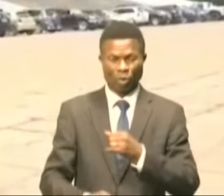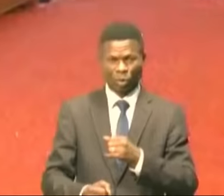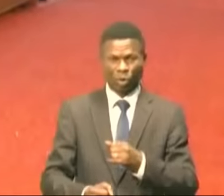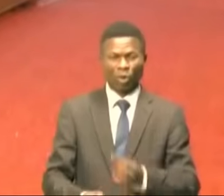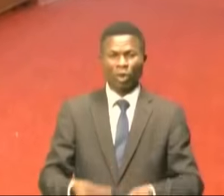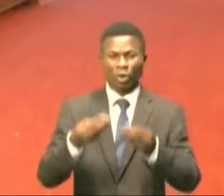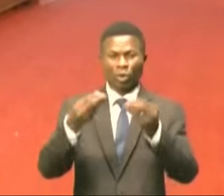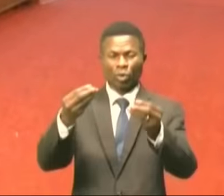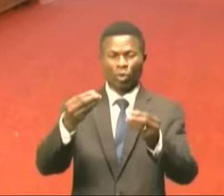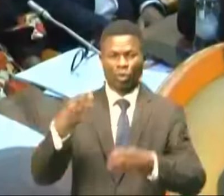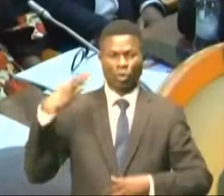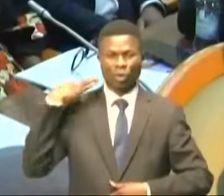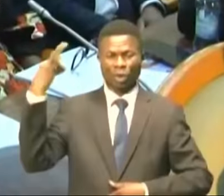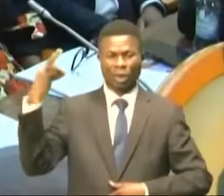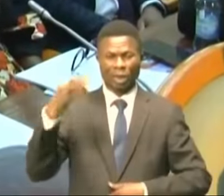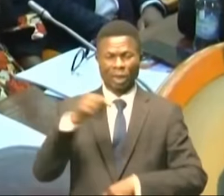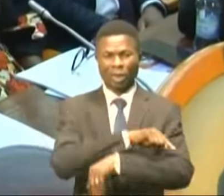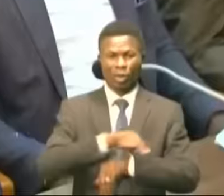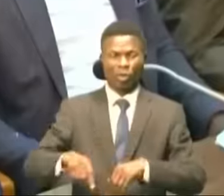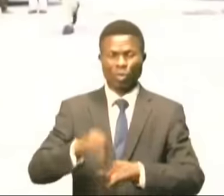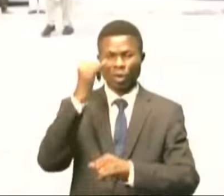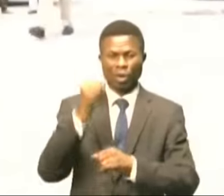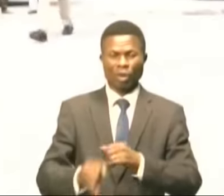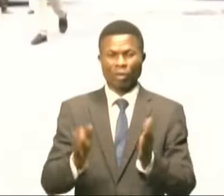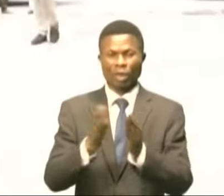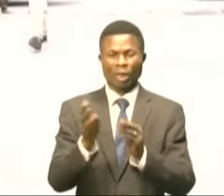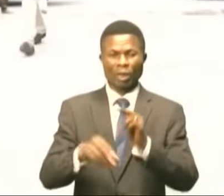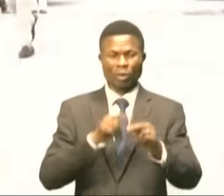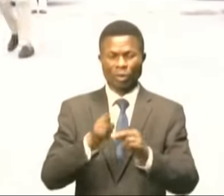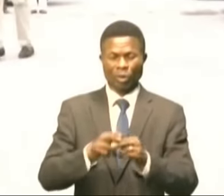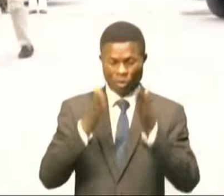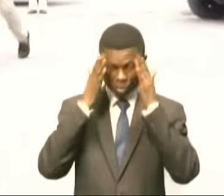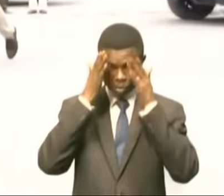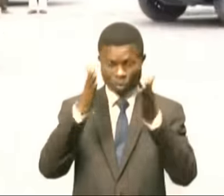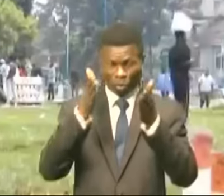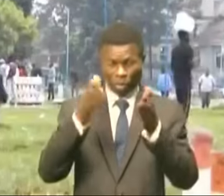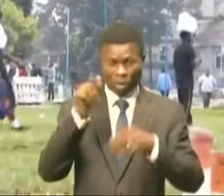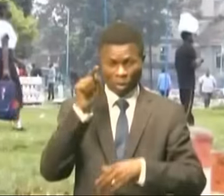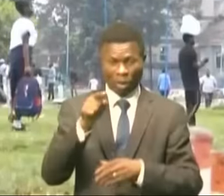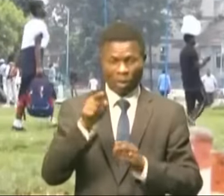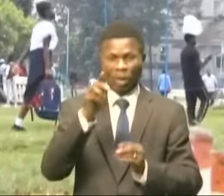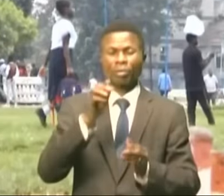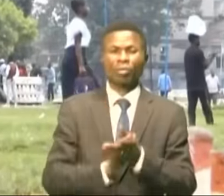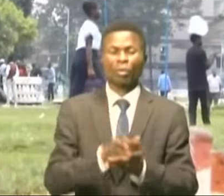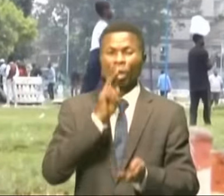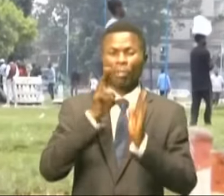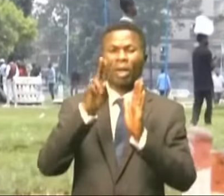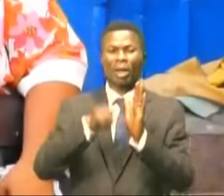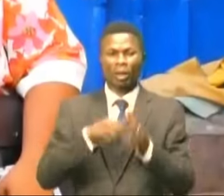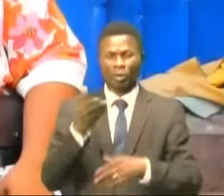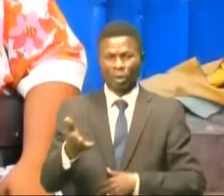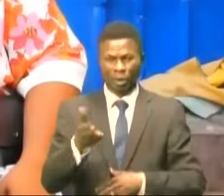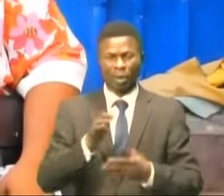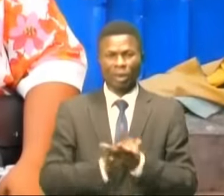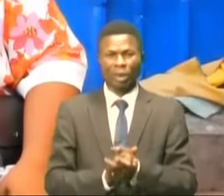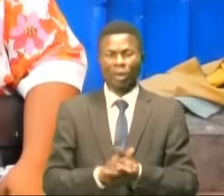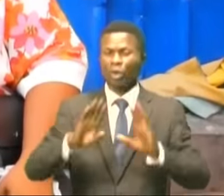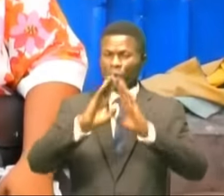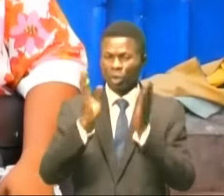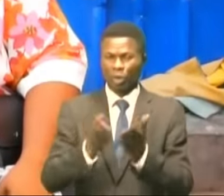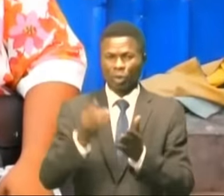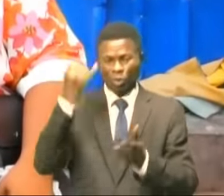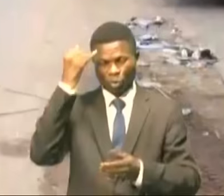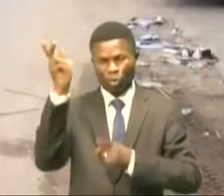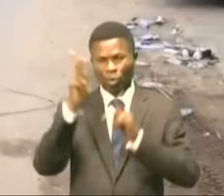aux 7 postes du bureau définitif de l'Assemblée nationale. Les regards des Congolais sont fixés vers la chambre basse du Parlement. Les avis de la population